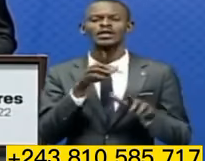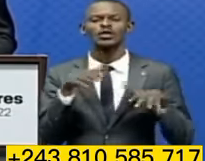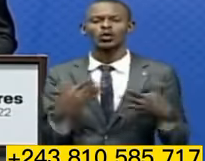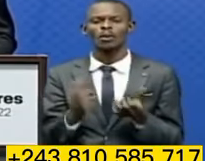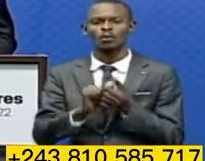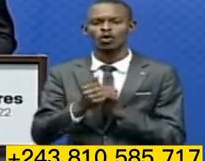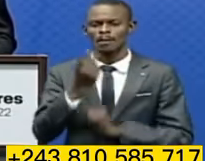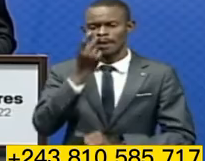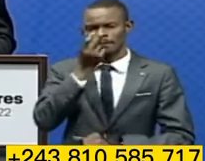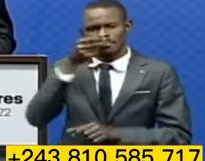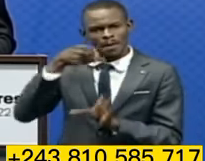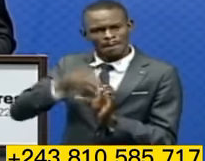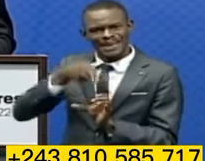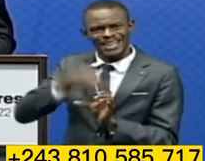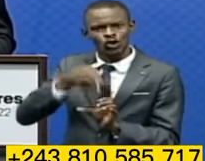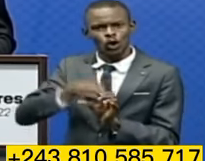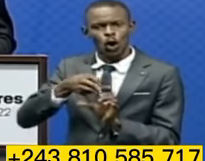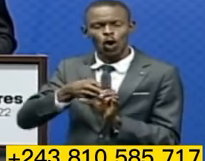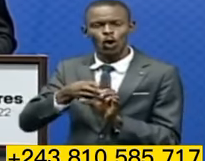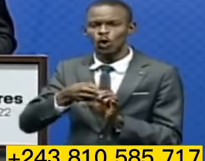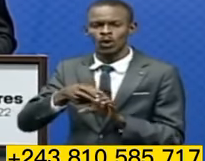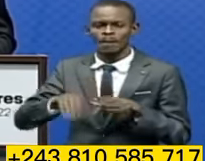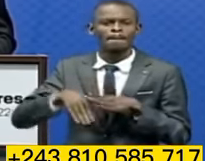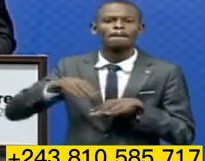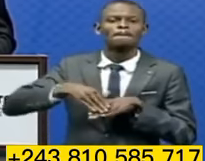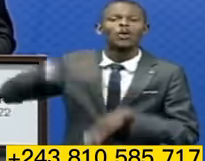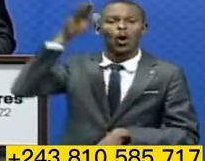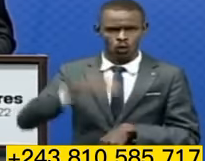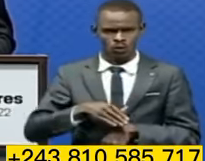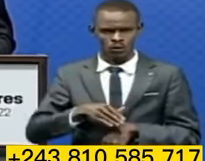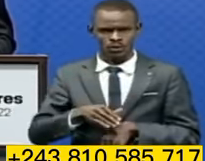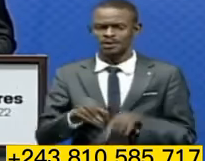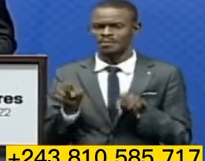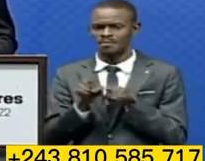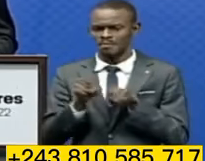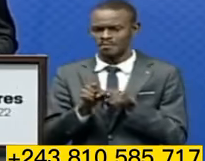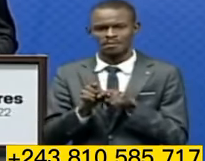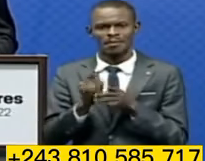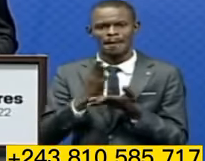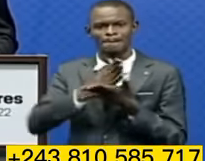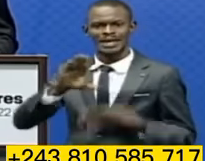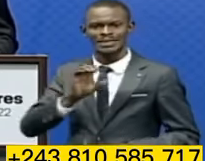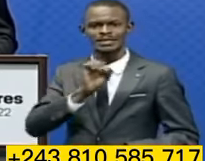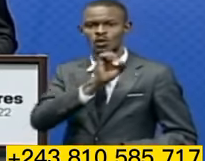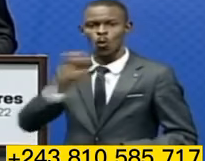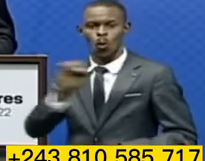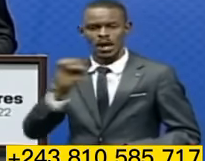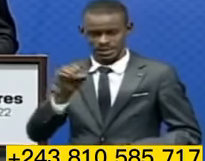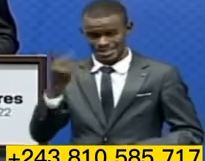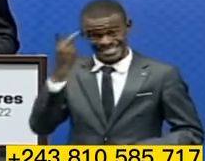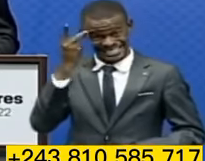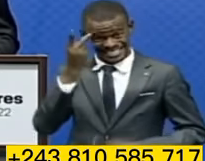pétroliers. Face à la perturbation de l'offre du carburant, particulièrement dans la zone ouest à Kinshasa, conséquence du